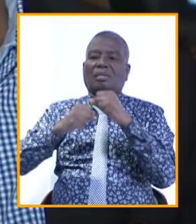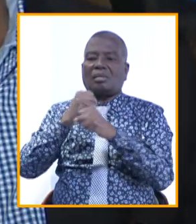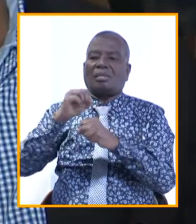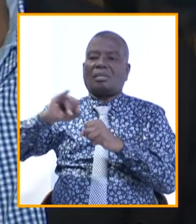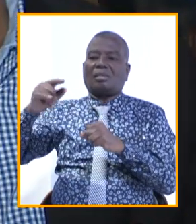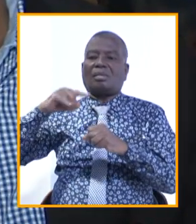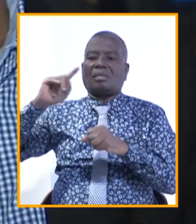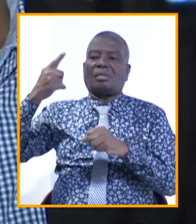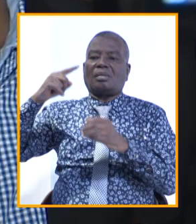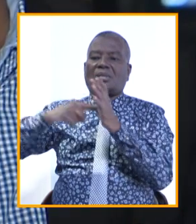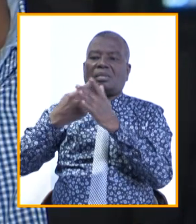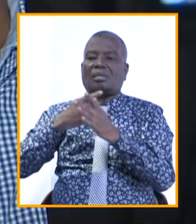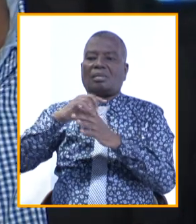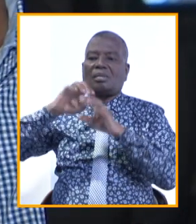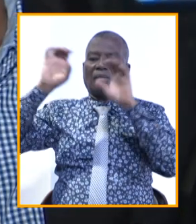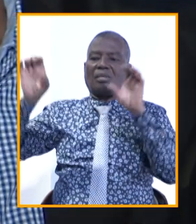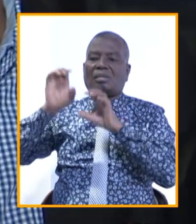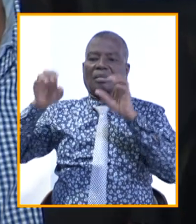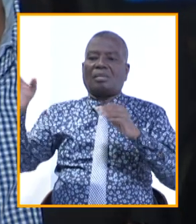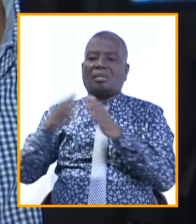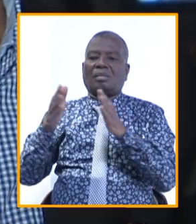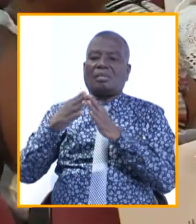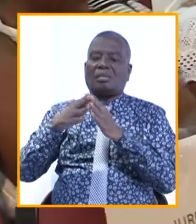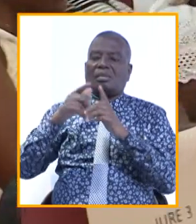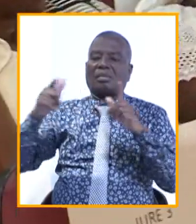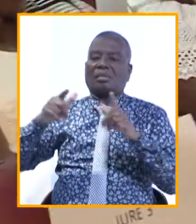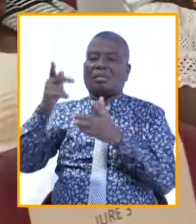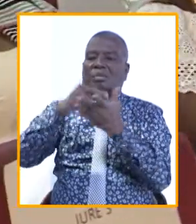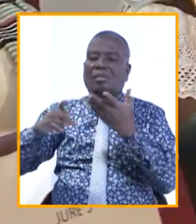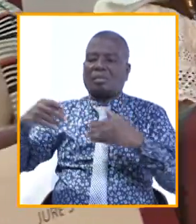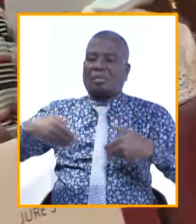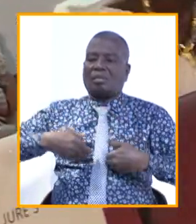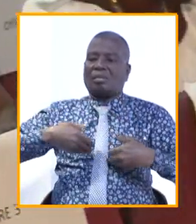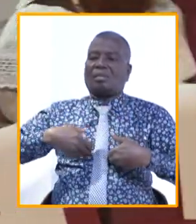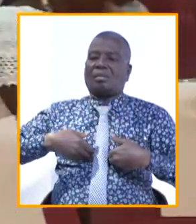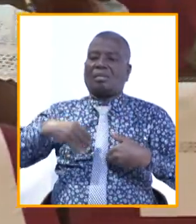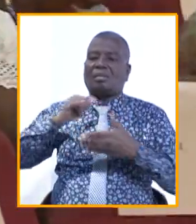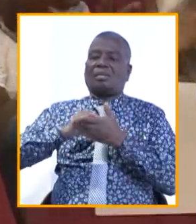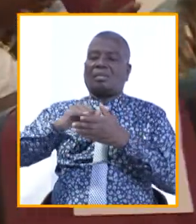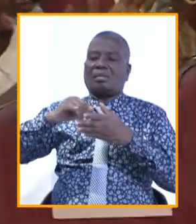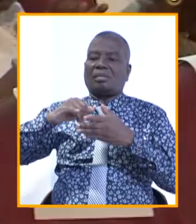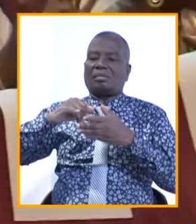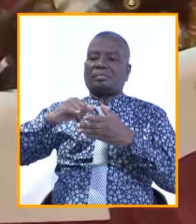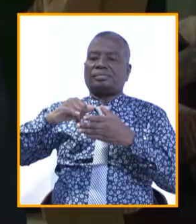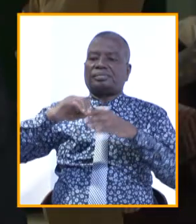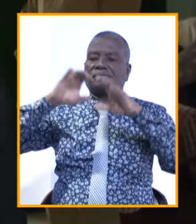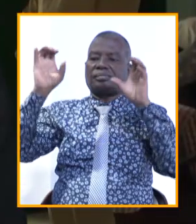était une fois, une émission qui a réuni la grande partie de la jeunesse. Ces émissions de